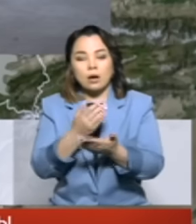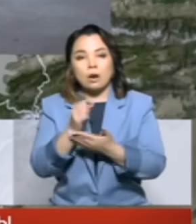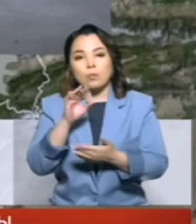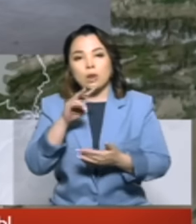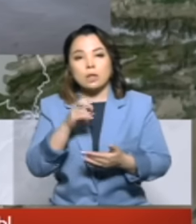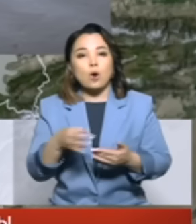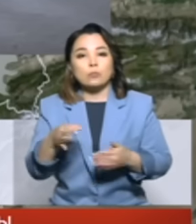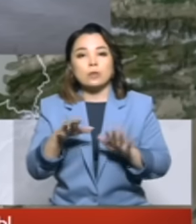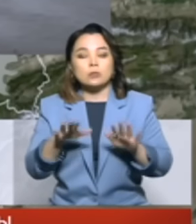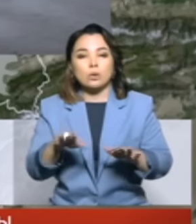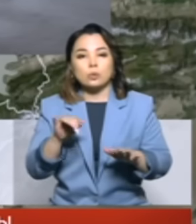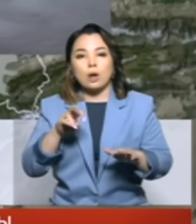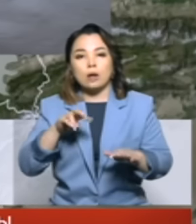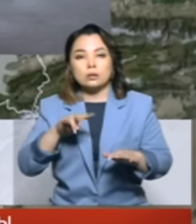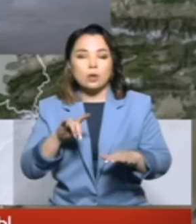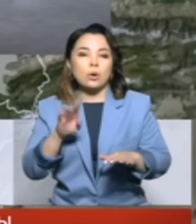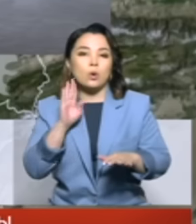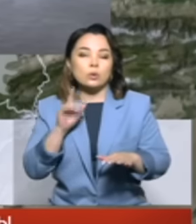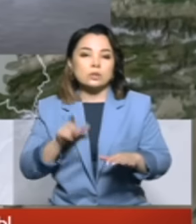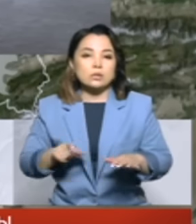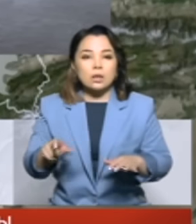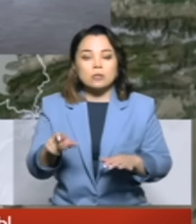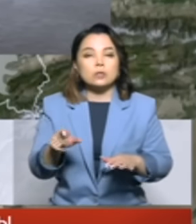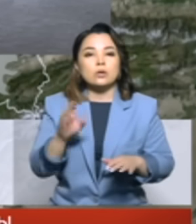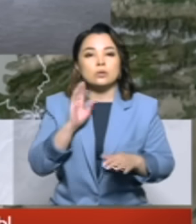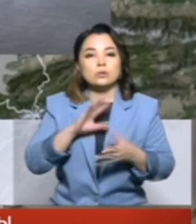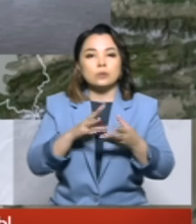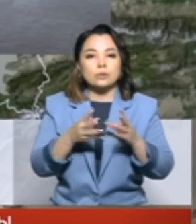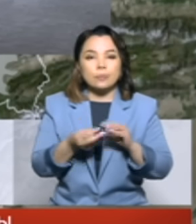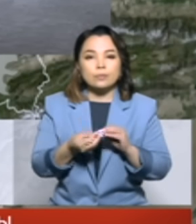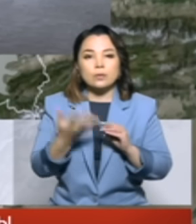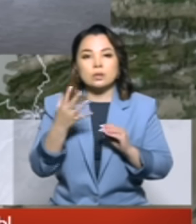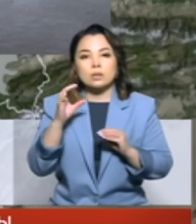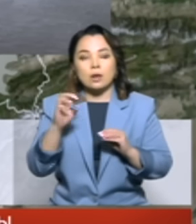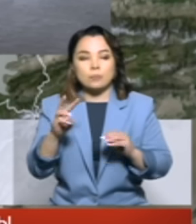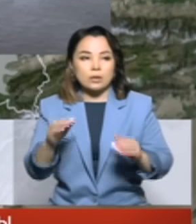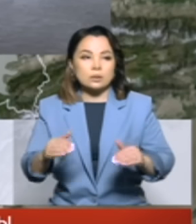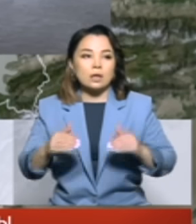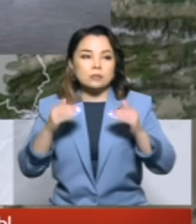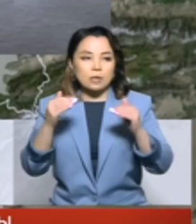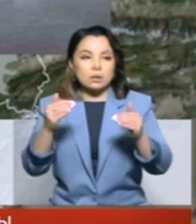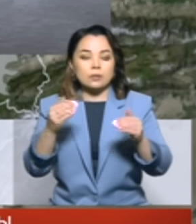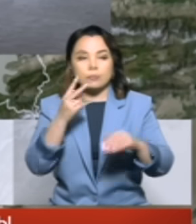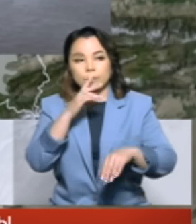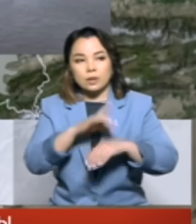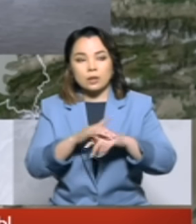Ақмола облысындағы Нұра өзенінің су деңгейі шекті мөлшерден 5 сантиметрге